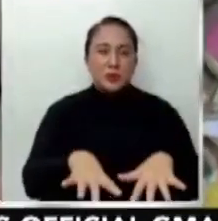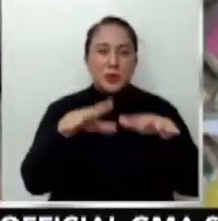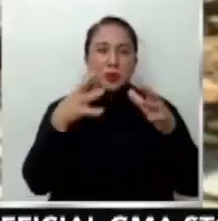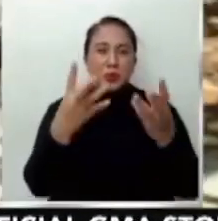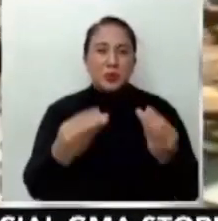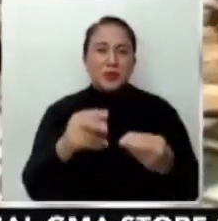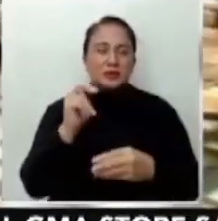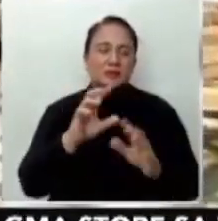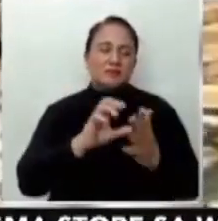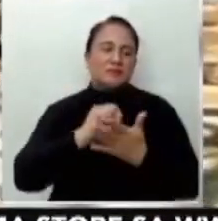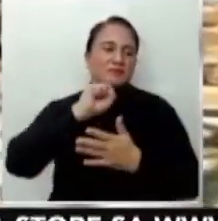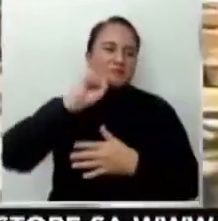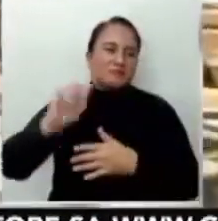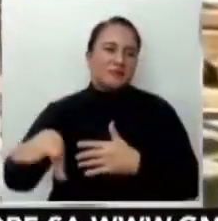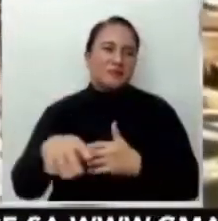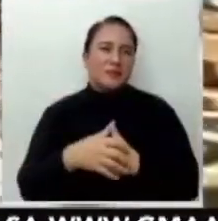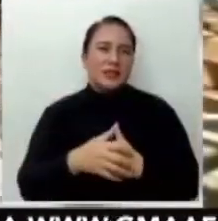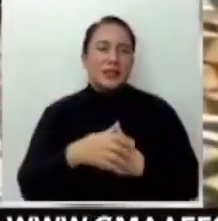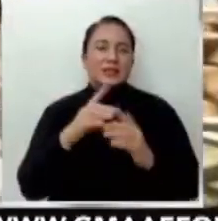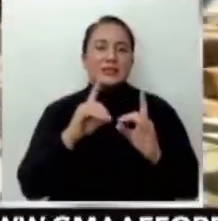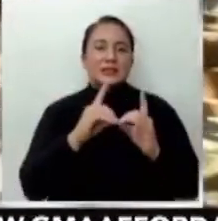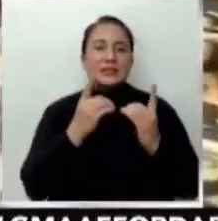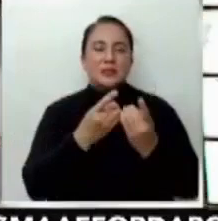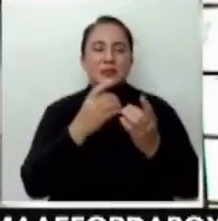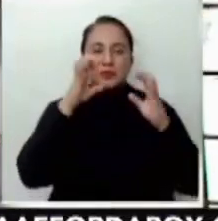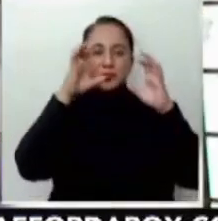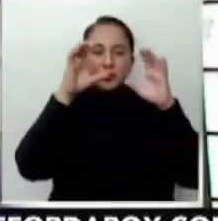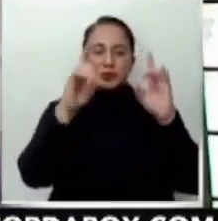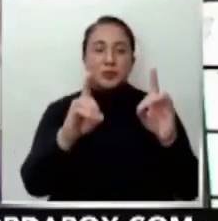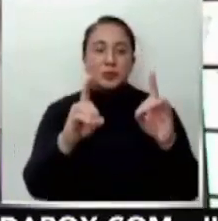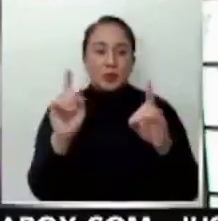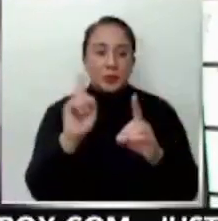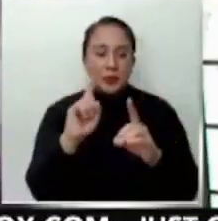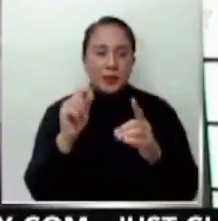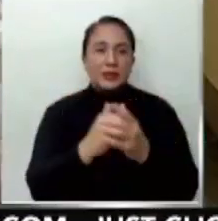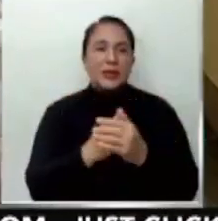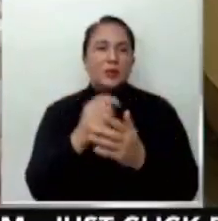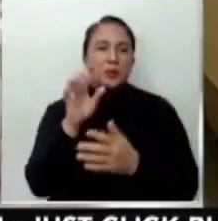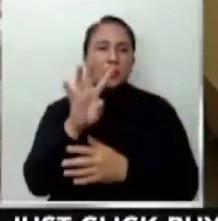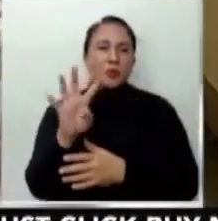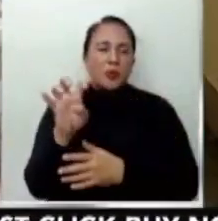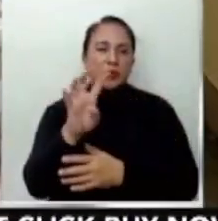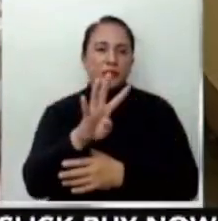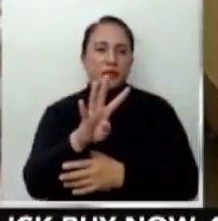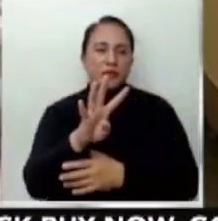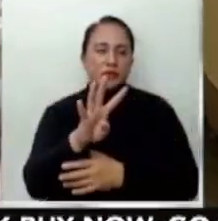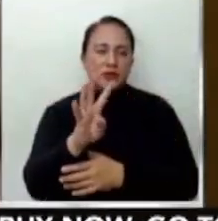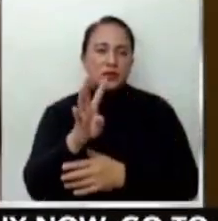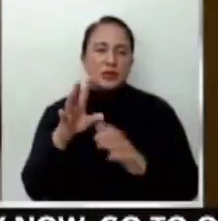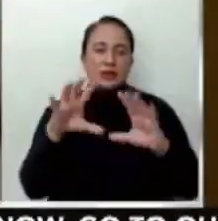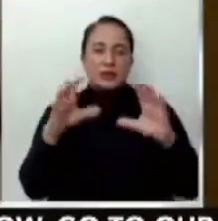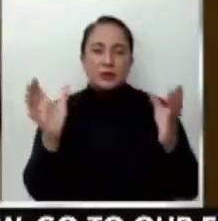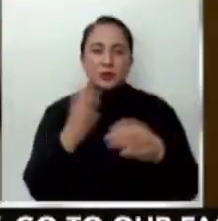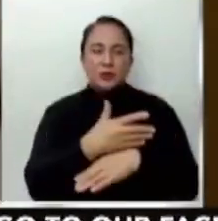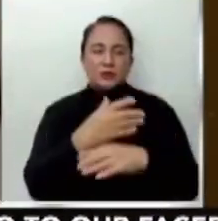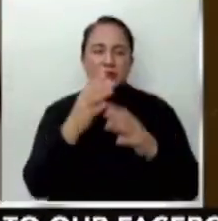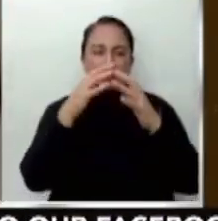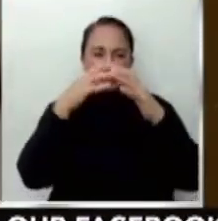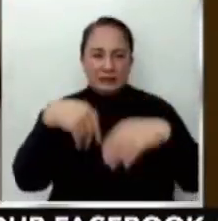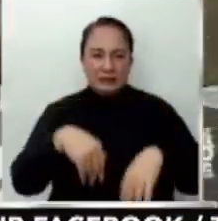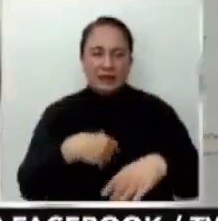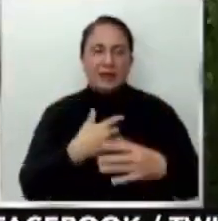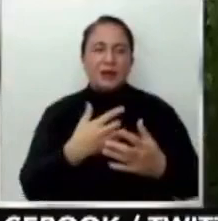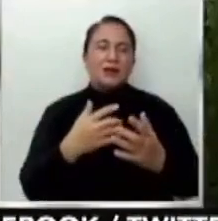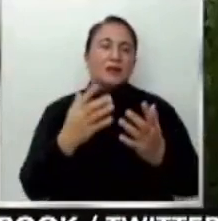itapon. Ayon sa Department of Education o DepEd, nasa 440 classroom ang nasira ng bagyo at mga nakalubog pa sa